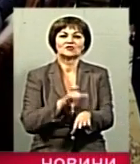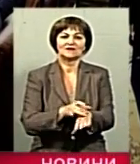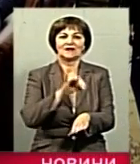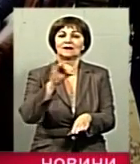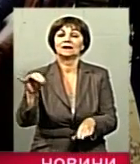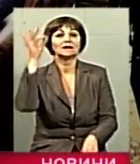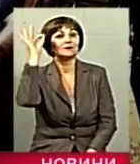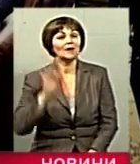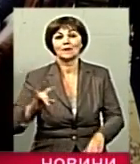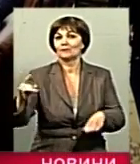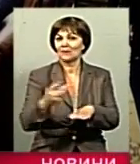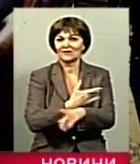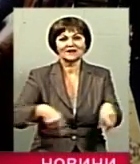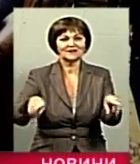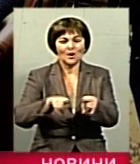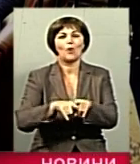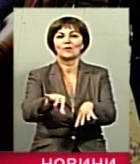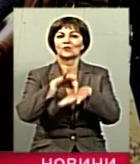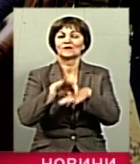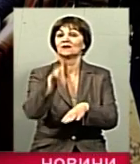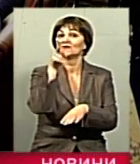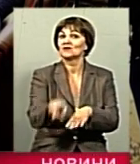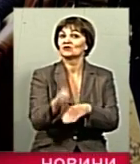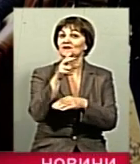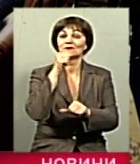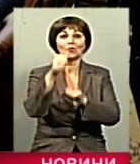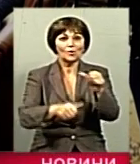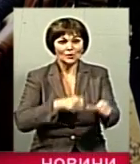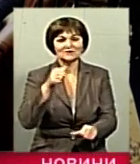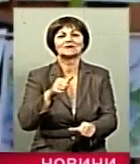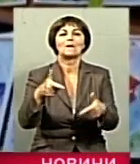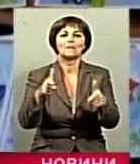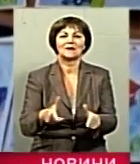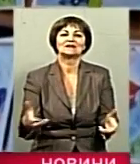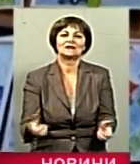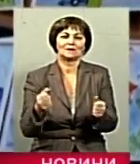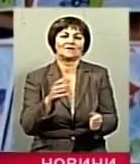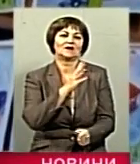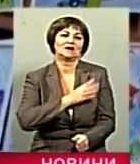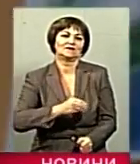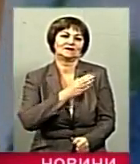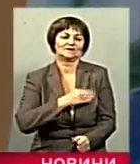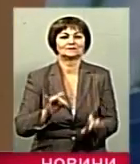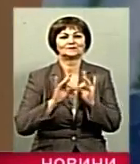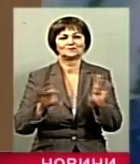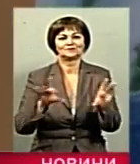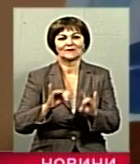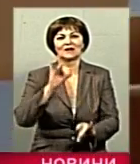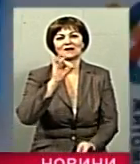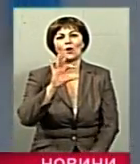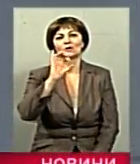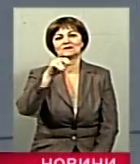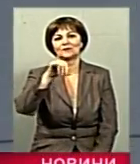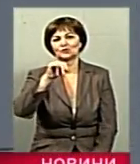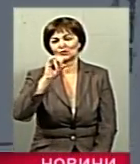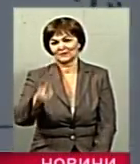Україні ідею проведення таких майстерень у 2012 році підтримав Львів. Ірина Остапчук, Сергій Базилюк.